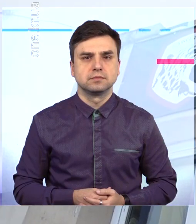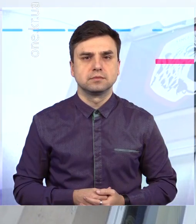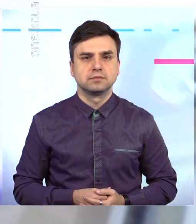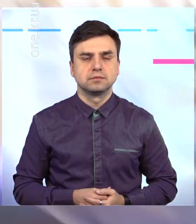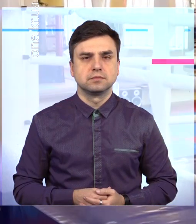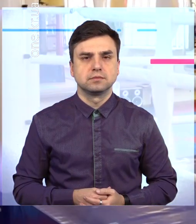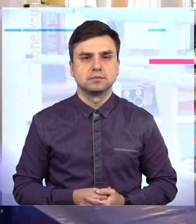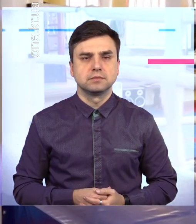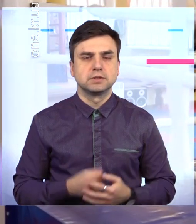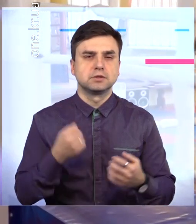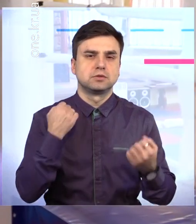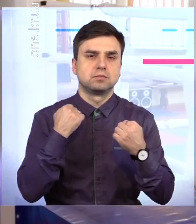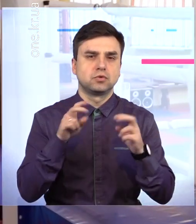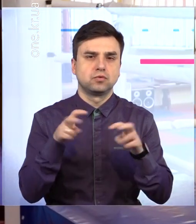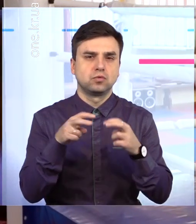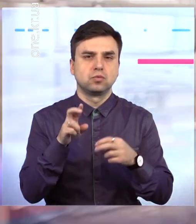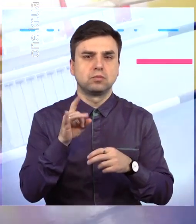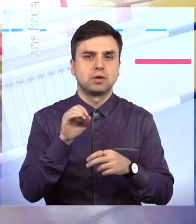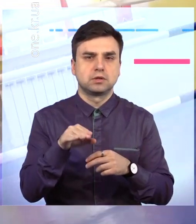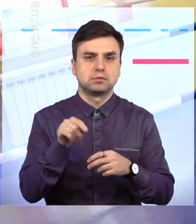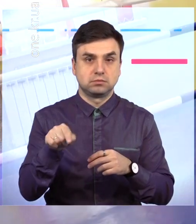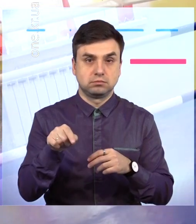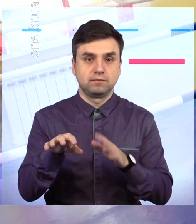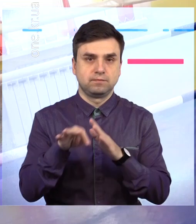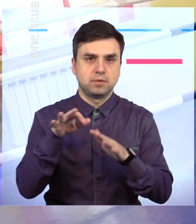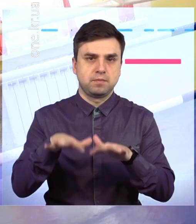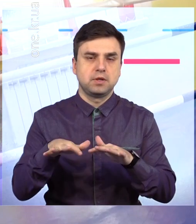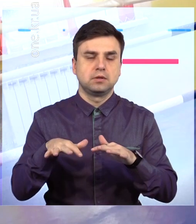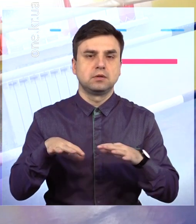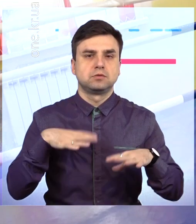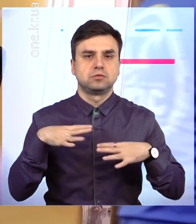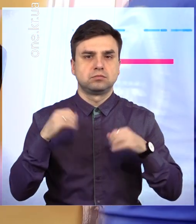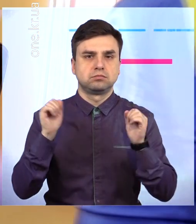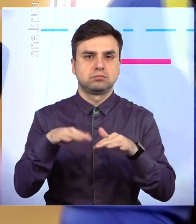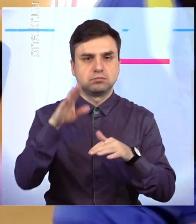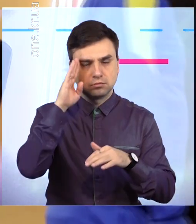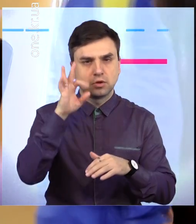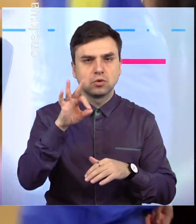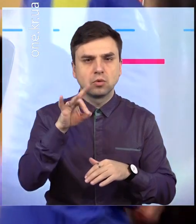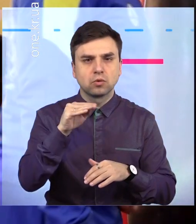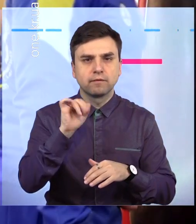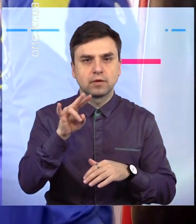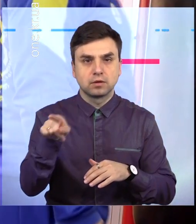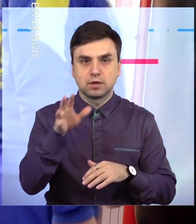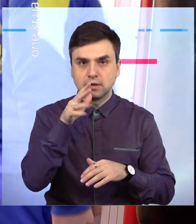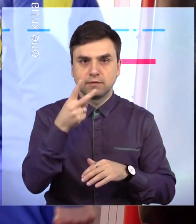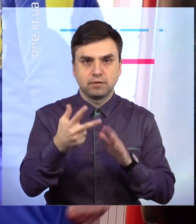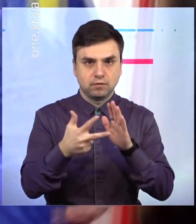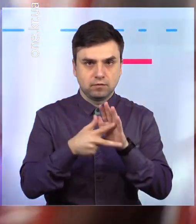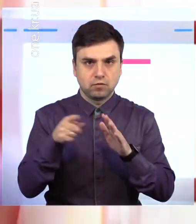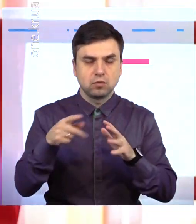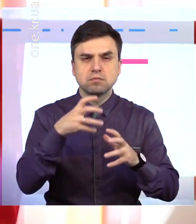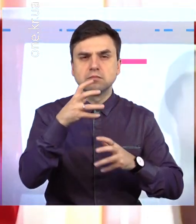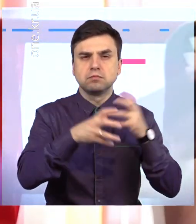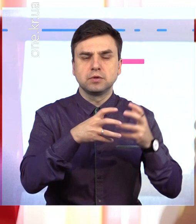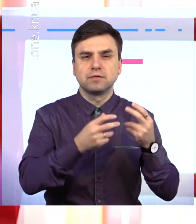Спортивний клуб «Барс». Саме тут проходять тренування Орфана, який у свої 28 років має звання переможця минулих всесвітніх